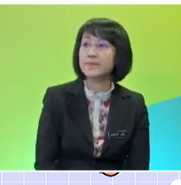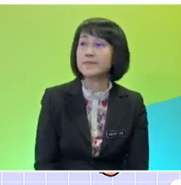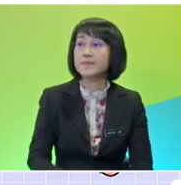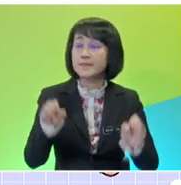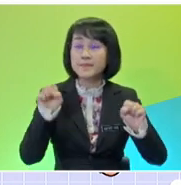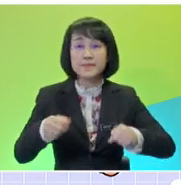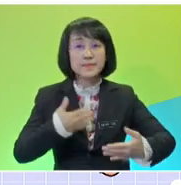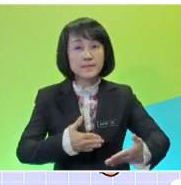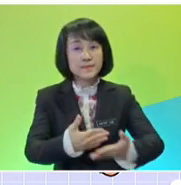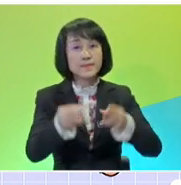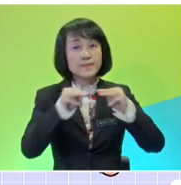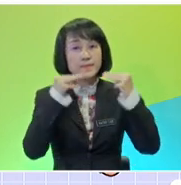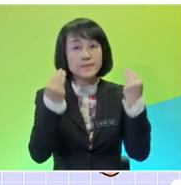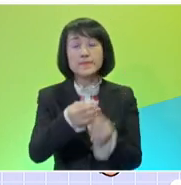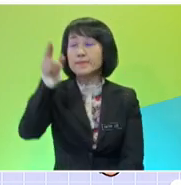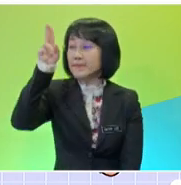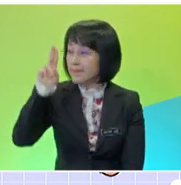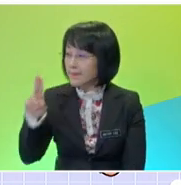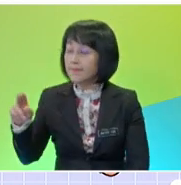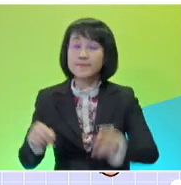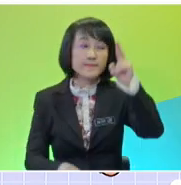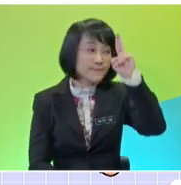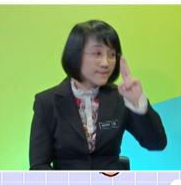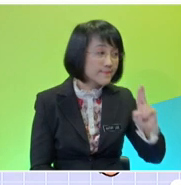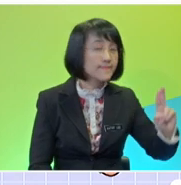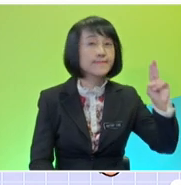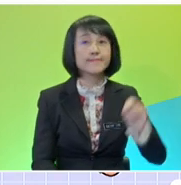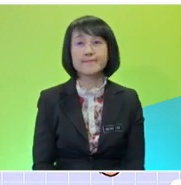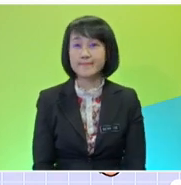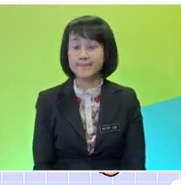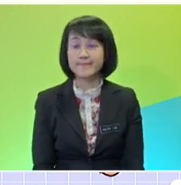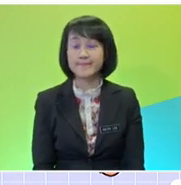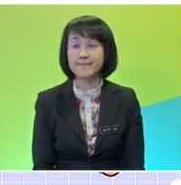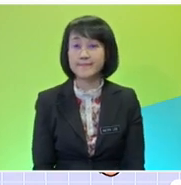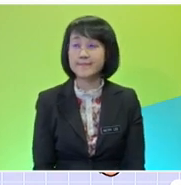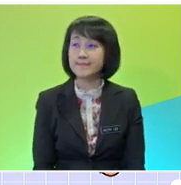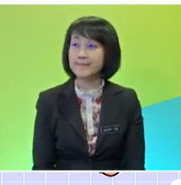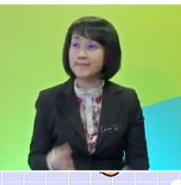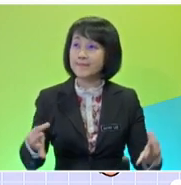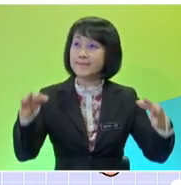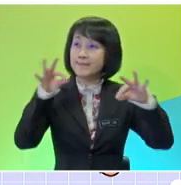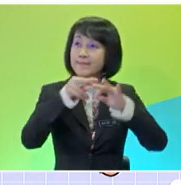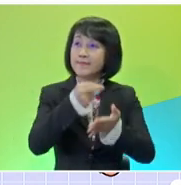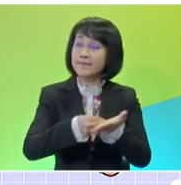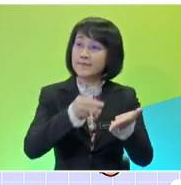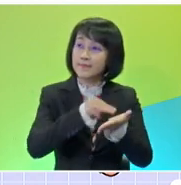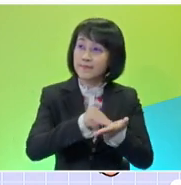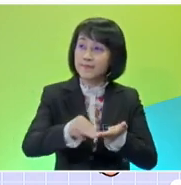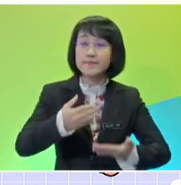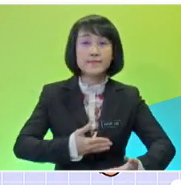yang saling menghormati seterusnya atau kepentingan nilai murni juga melahirkan masyarakat yang